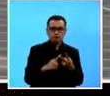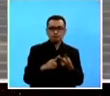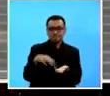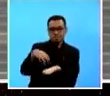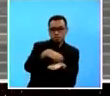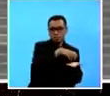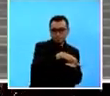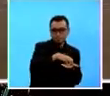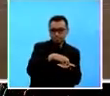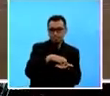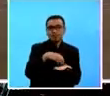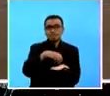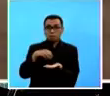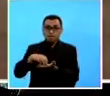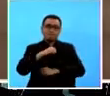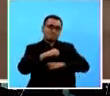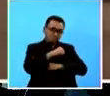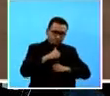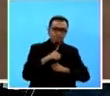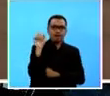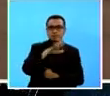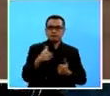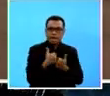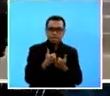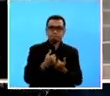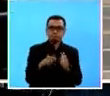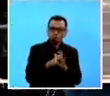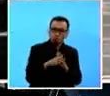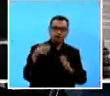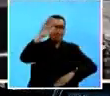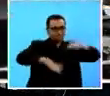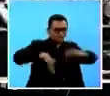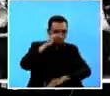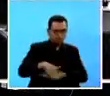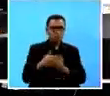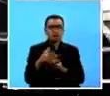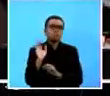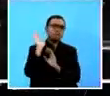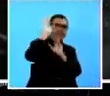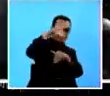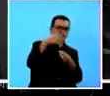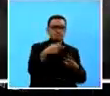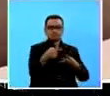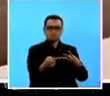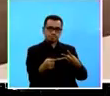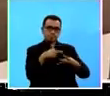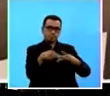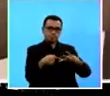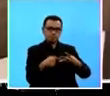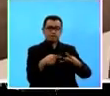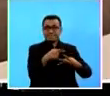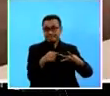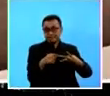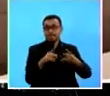yakni venue untuk nantinya melakukan kegiatan akuatik dan juga ada venue basket. Dari 3 titik ini, para